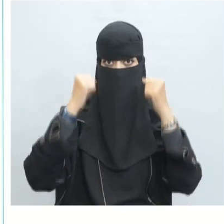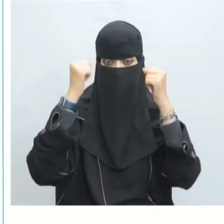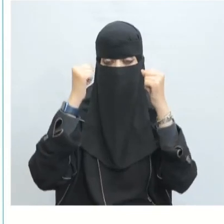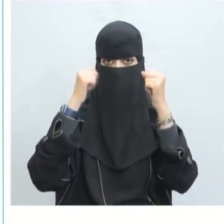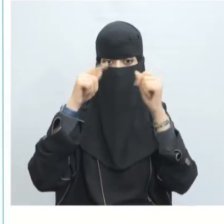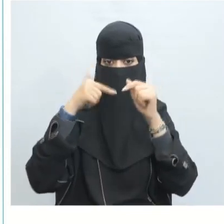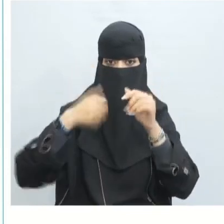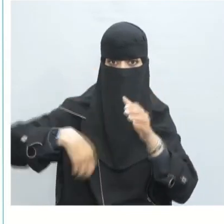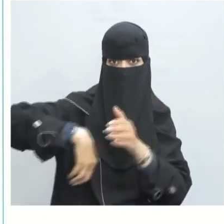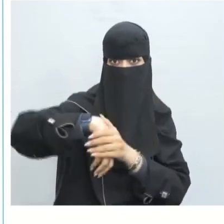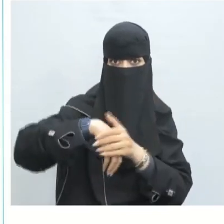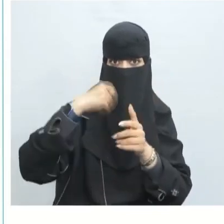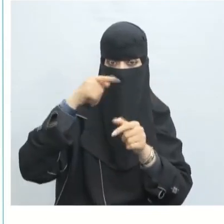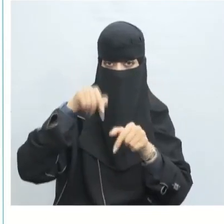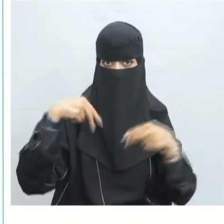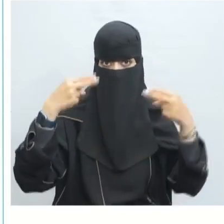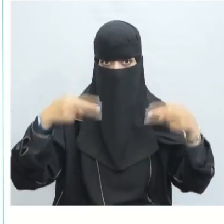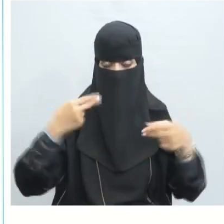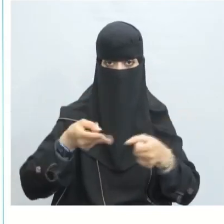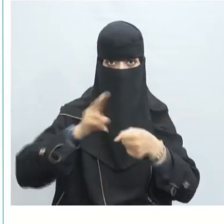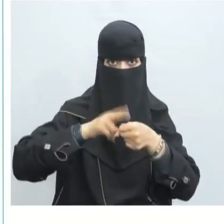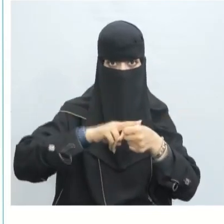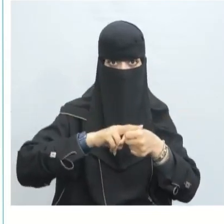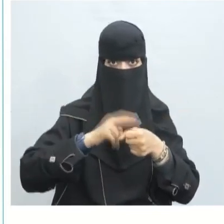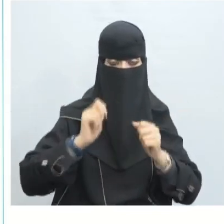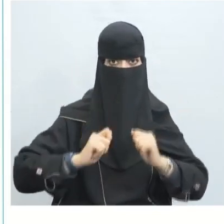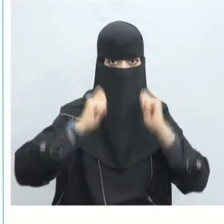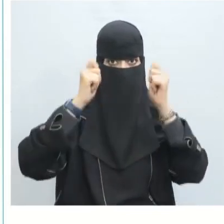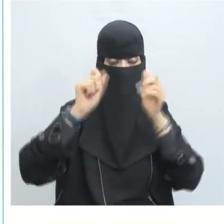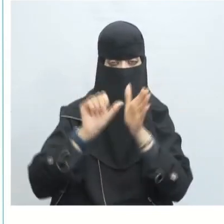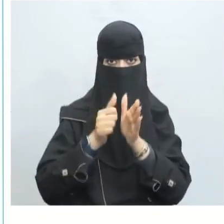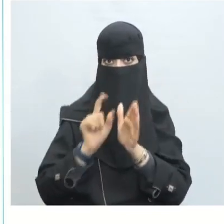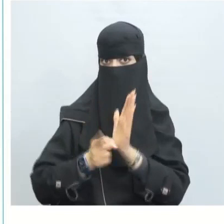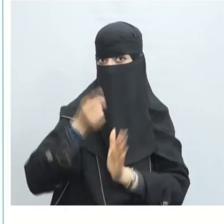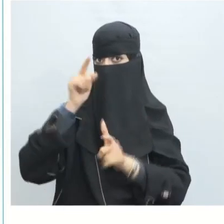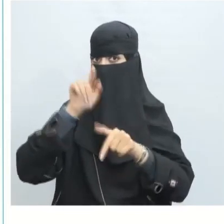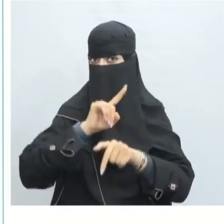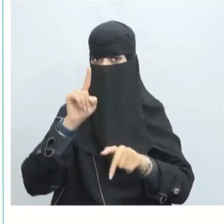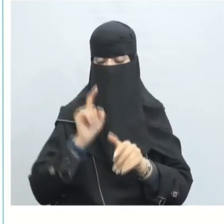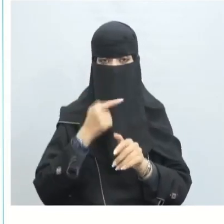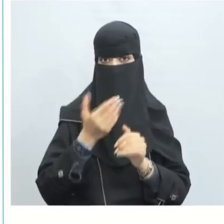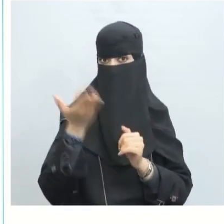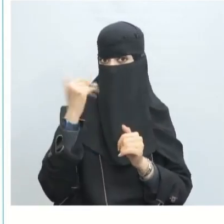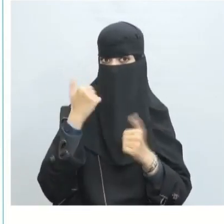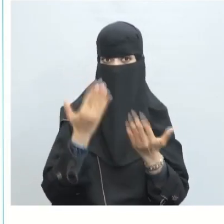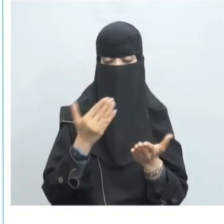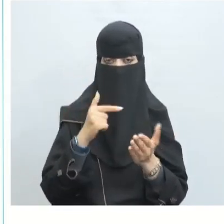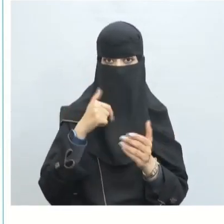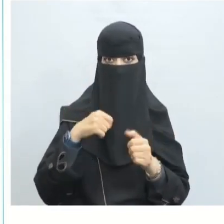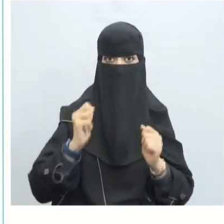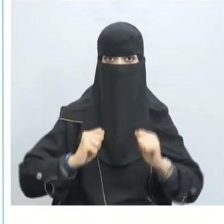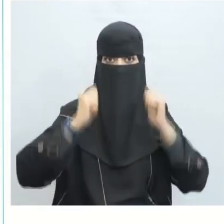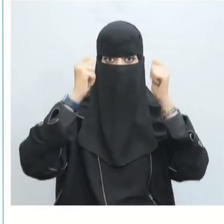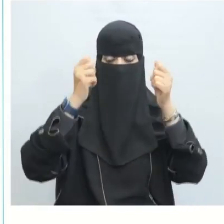هل الفعاليه متكرره بطوله جديده قد لا تكون حدثت سابقه او مثلا بطوله